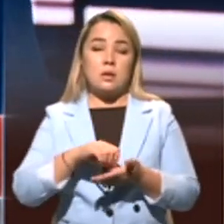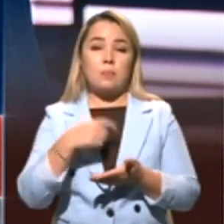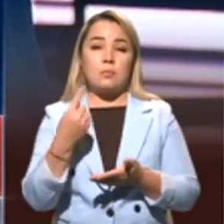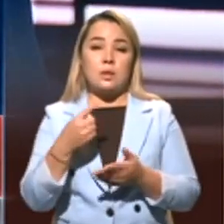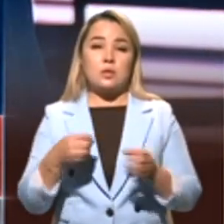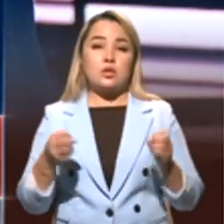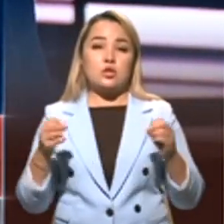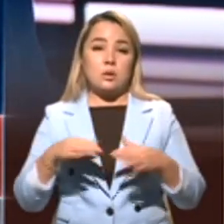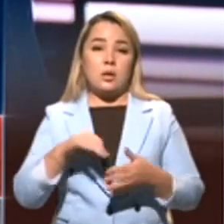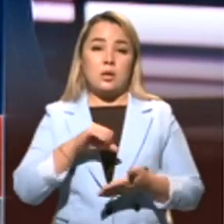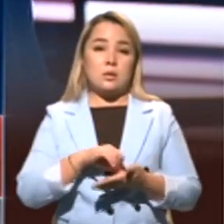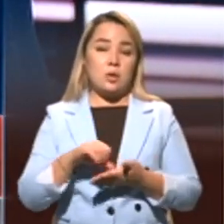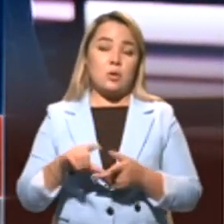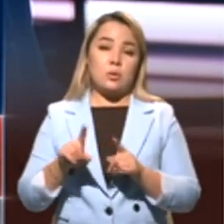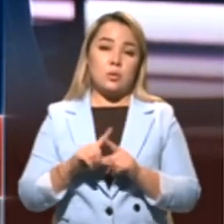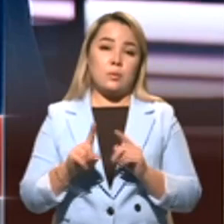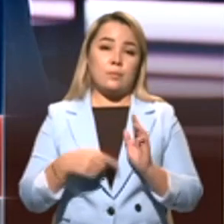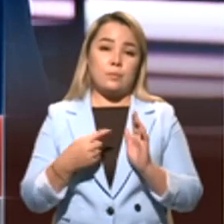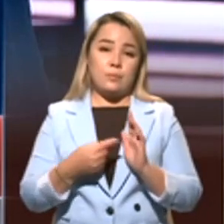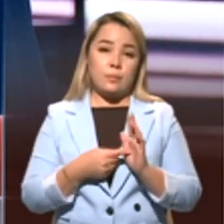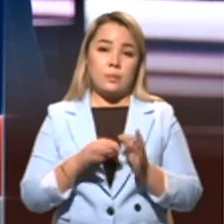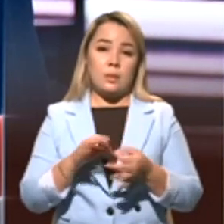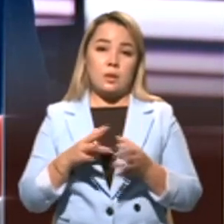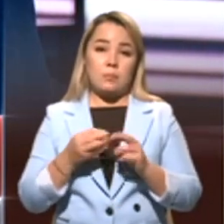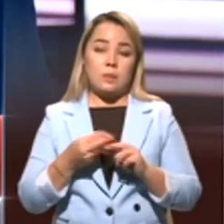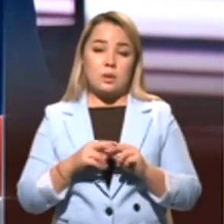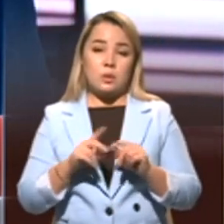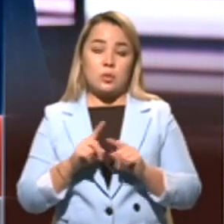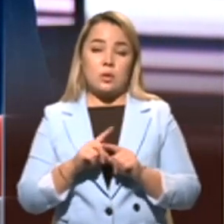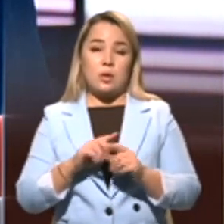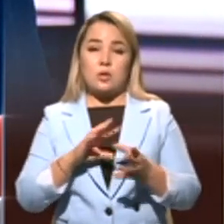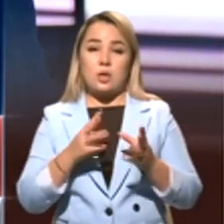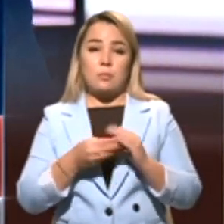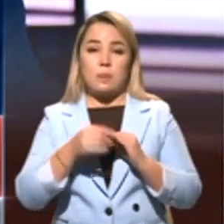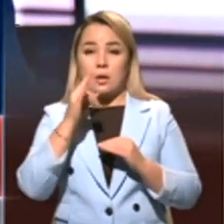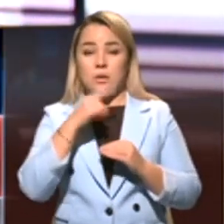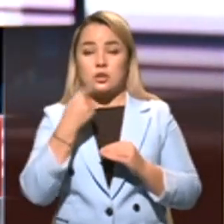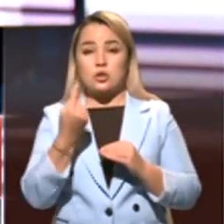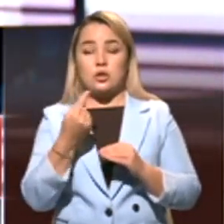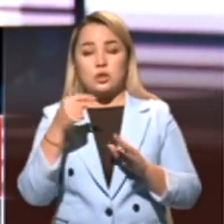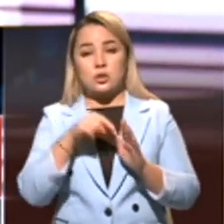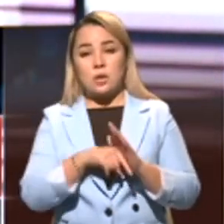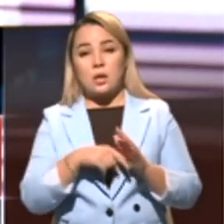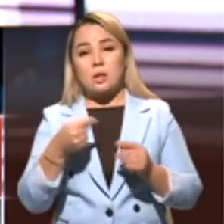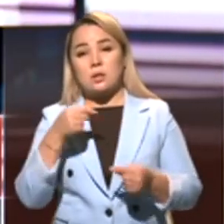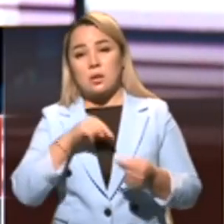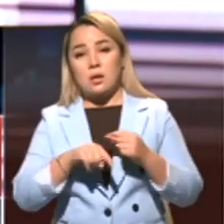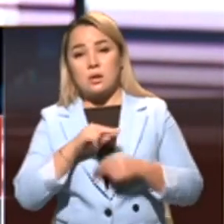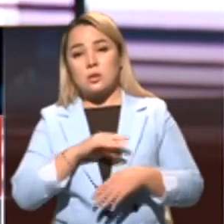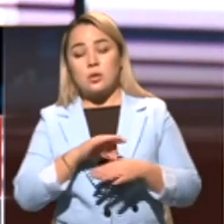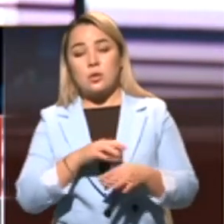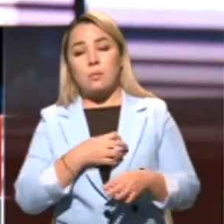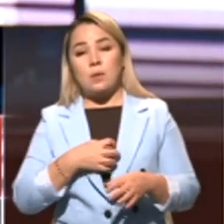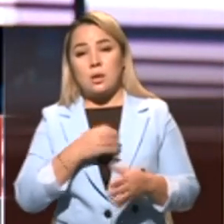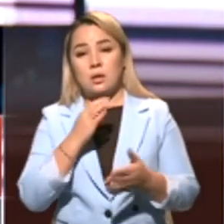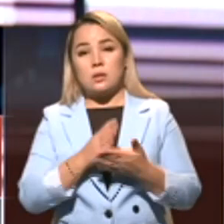неге жиналуының өзі енді бұл шын мәнінде жалпы Қазақстан үшін емес, жалпы диалог үшін де маңызды деп ойлаймын.